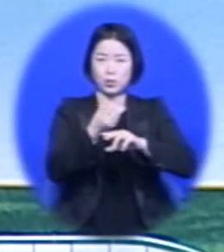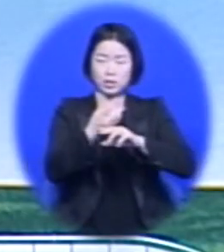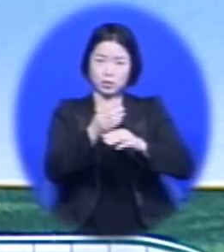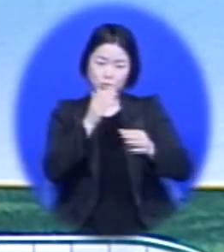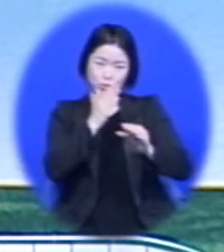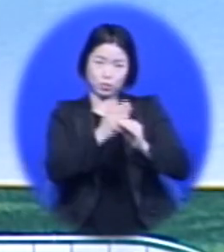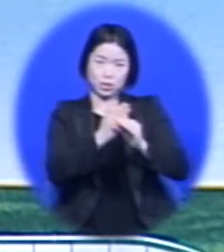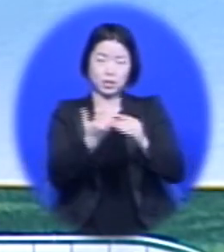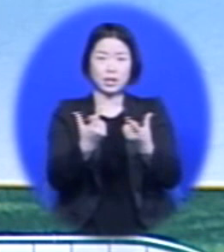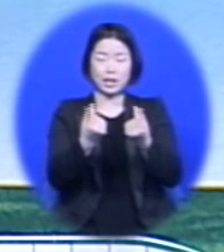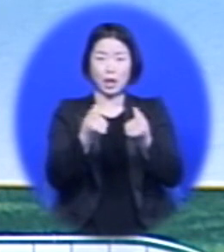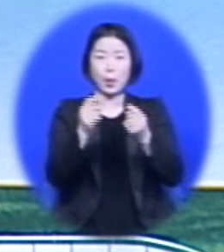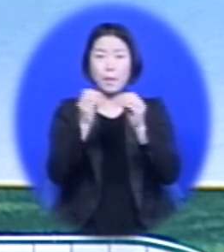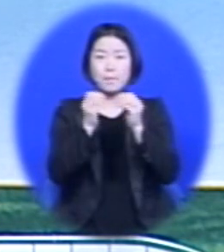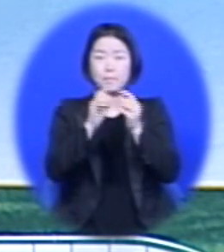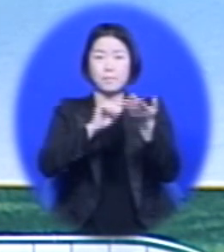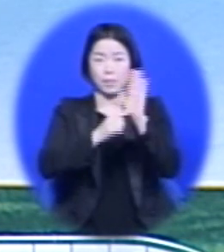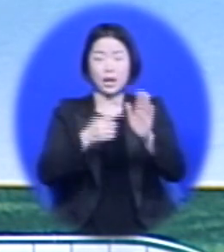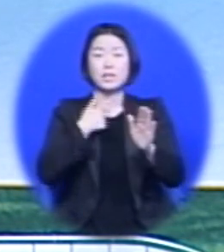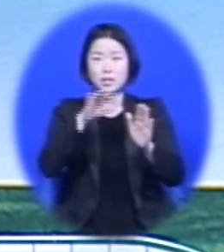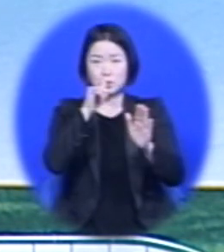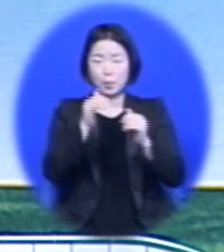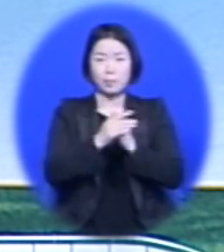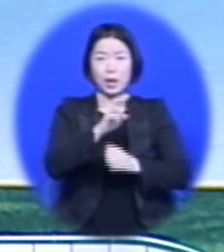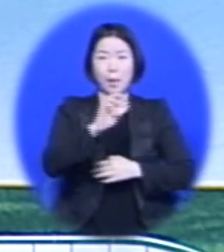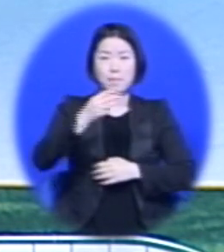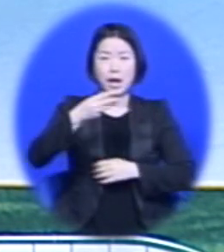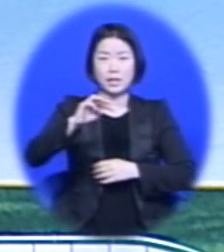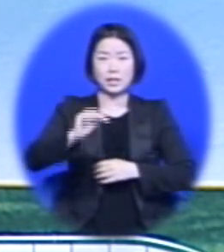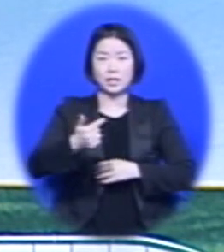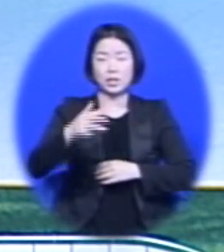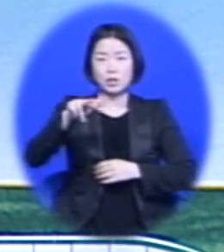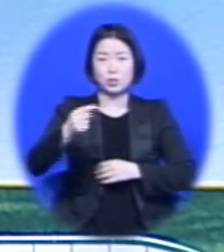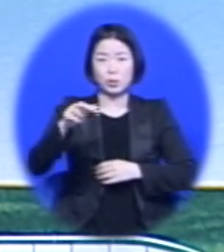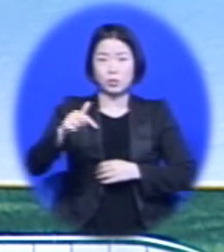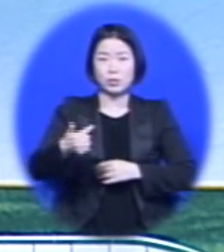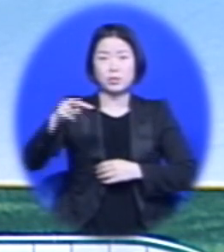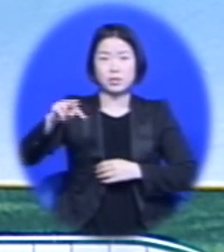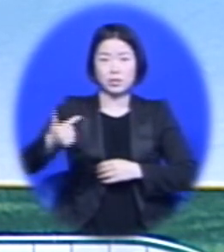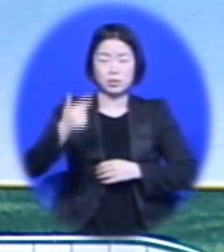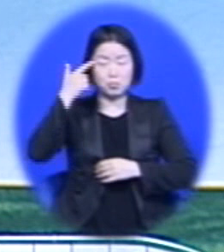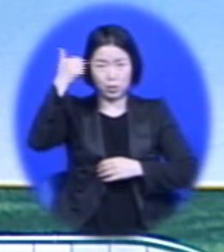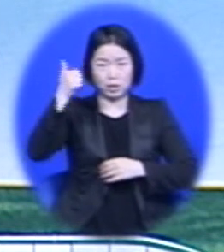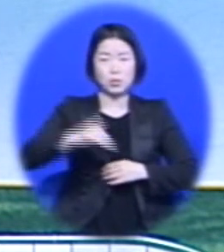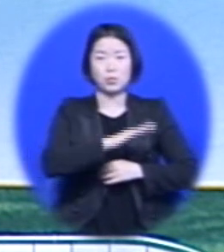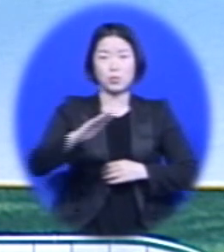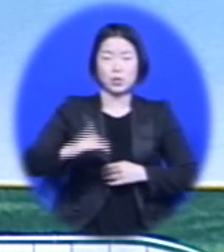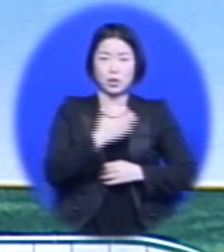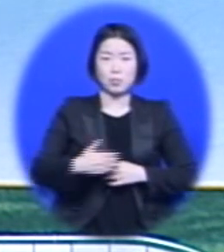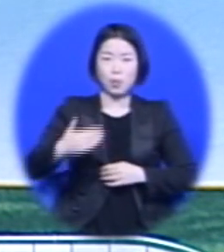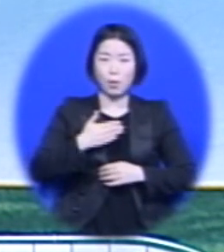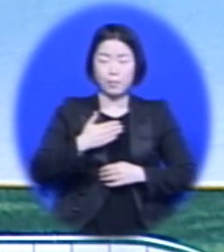이런 표현을 했고요. 마틴 로이드 존스 목사님은 우리 몸에 아주 귀하고 소중한